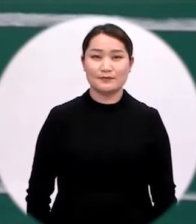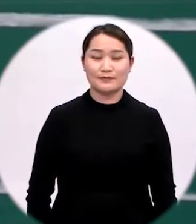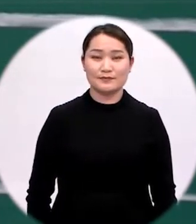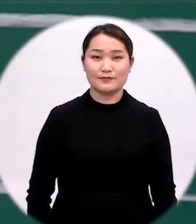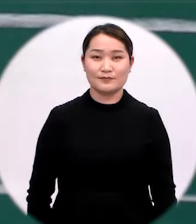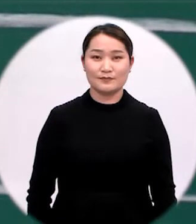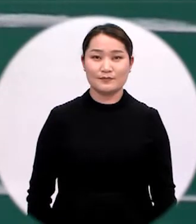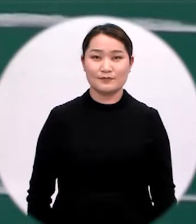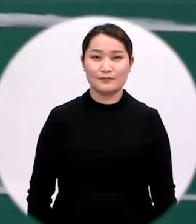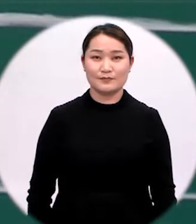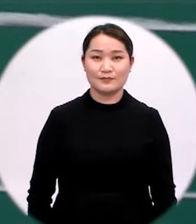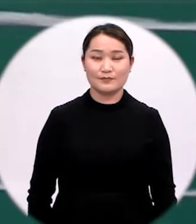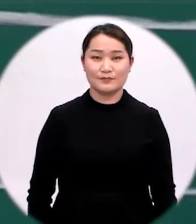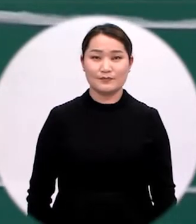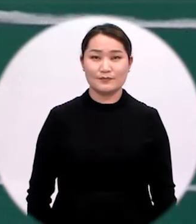хөндлөн богино шулуу,